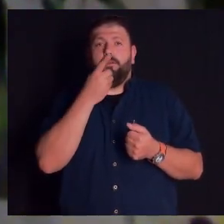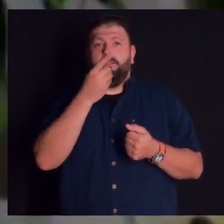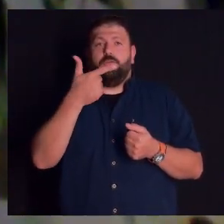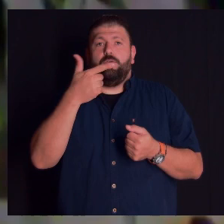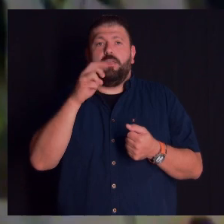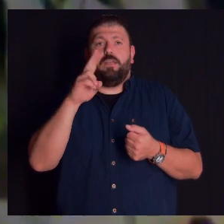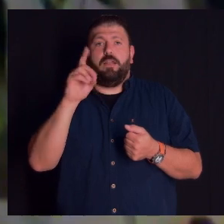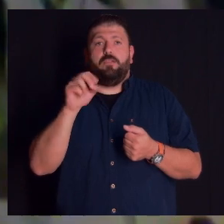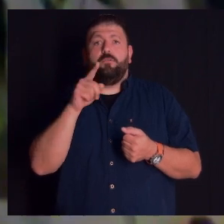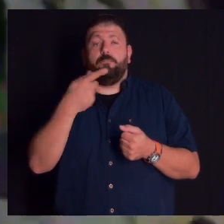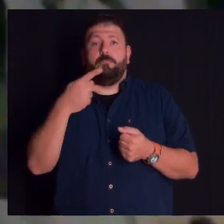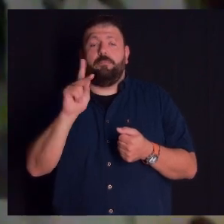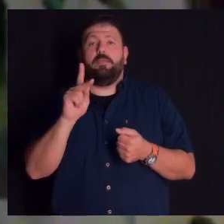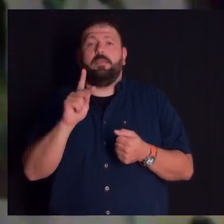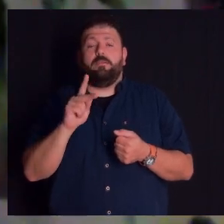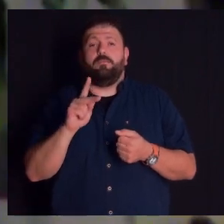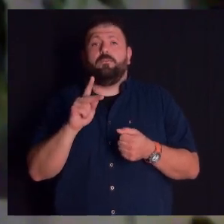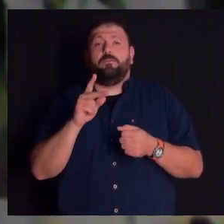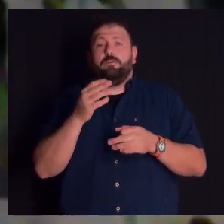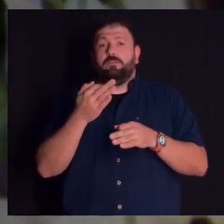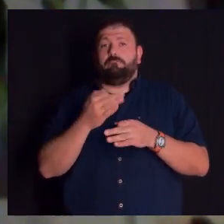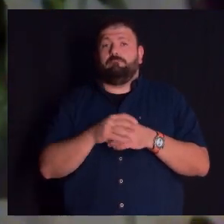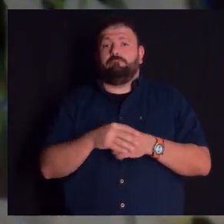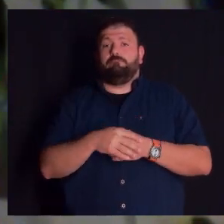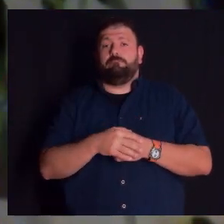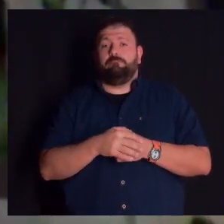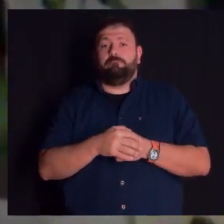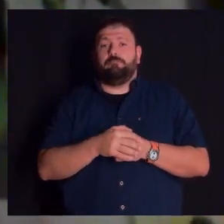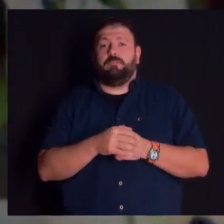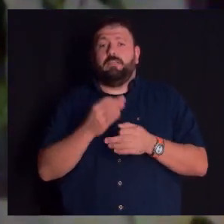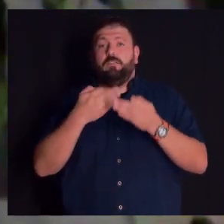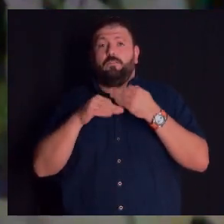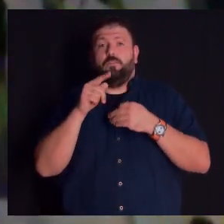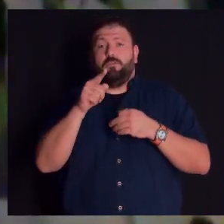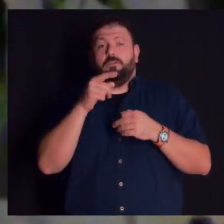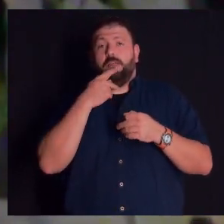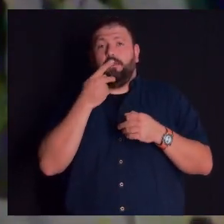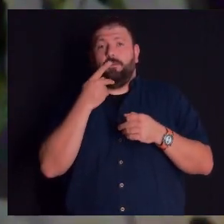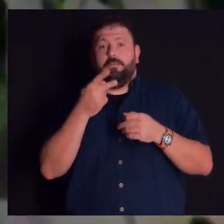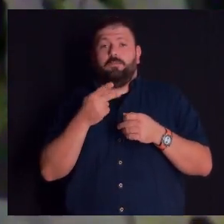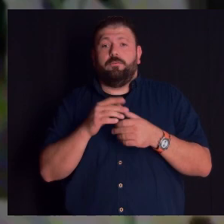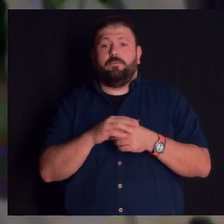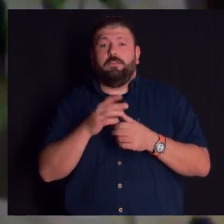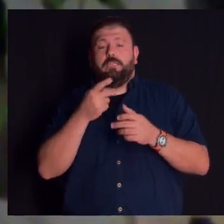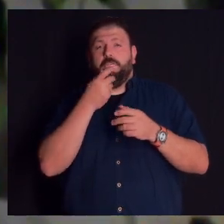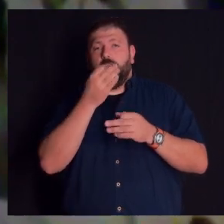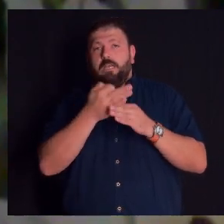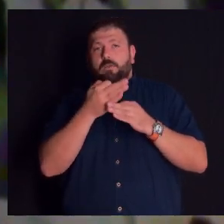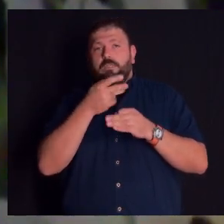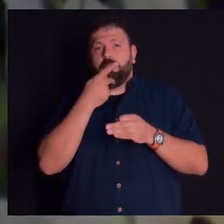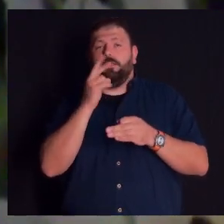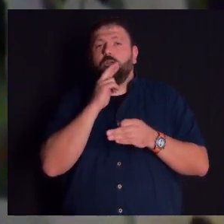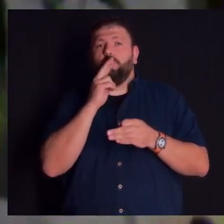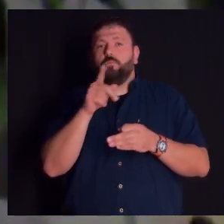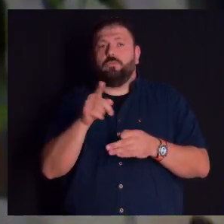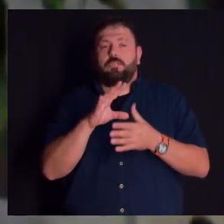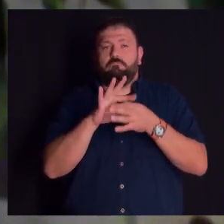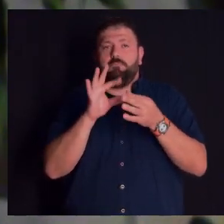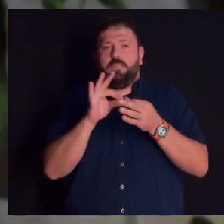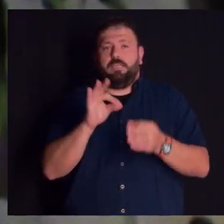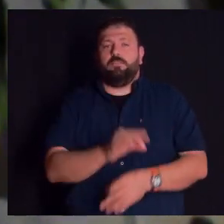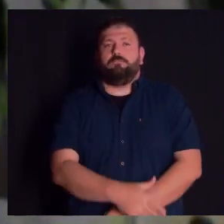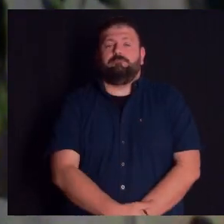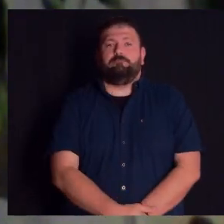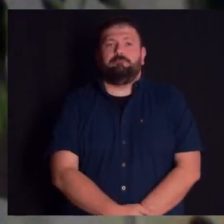Он просит вас рассказать каждый день, как вы работаете, потому что знает, что огромные расстояния,